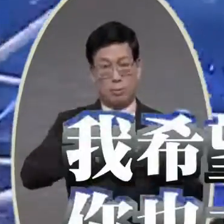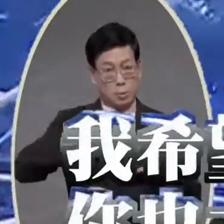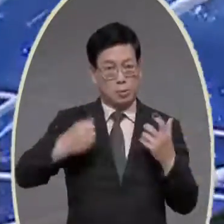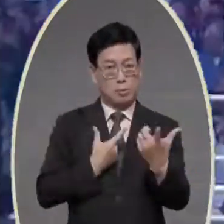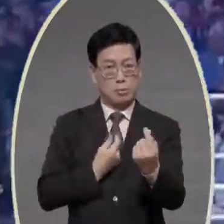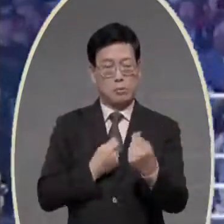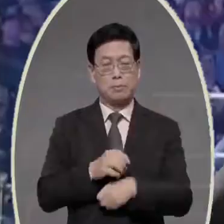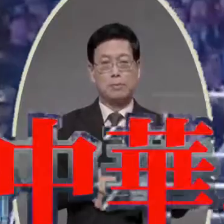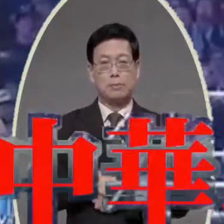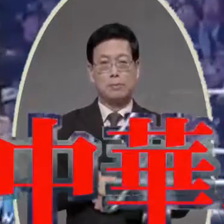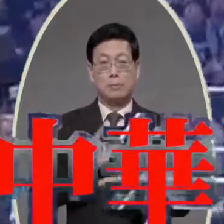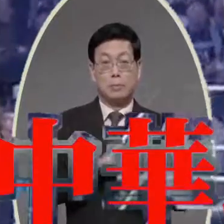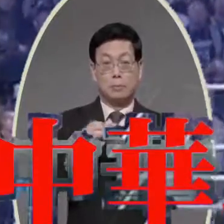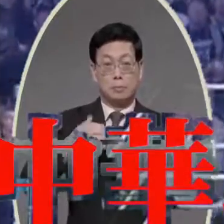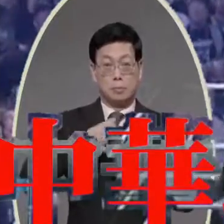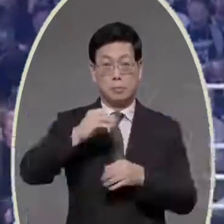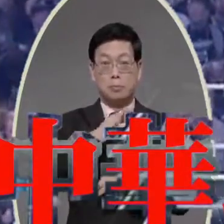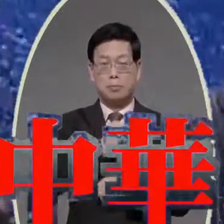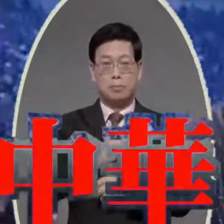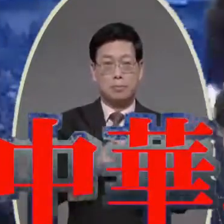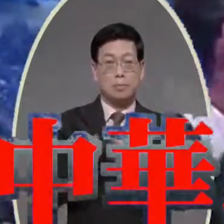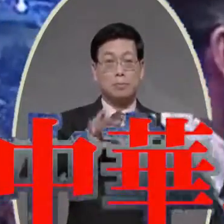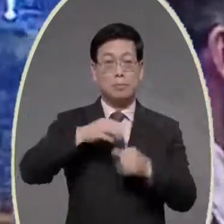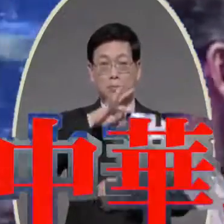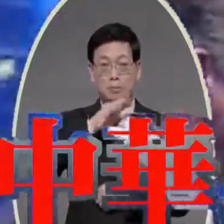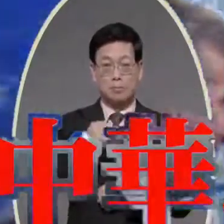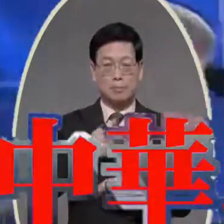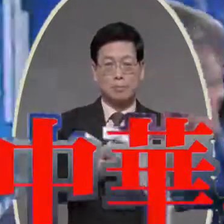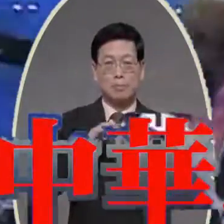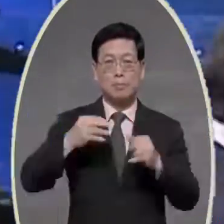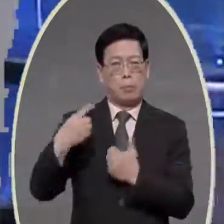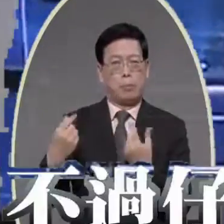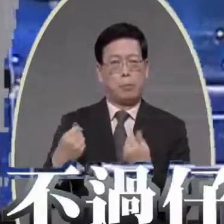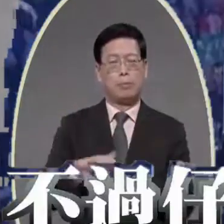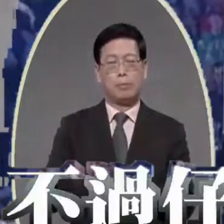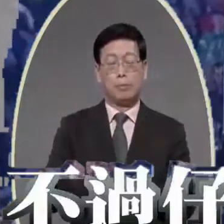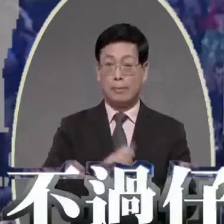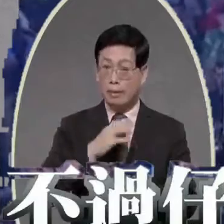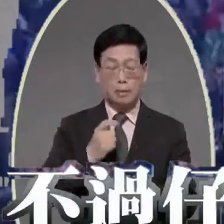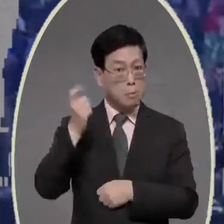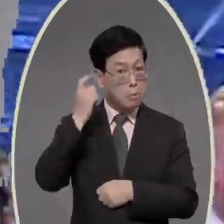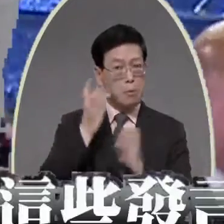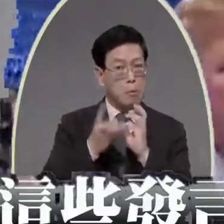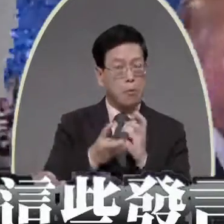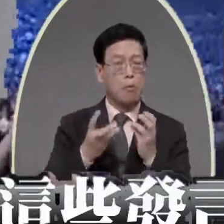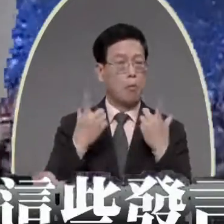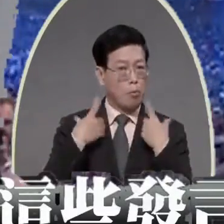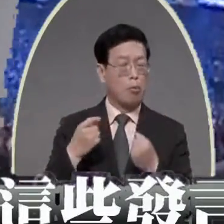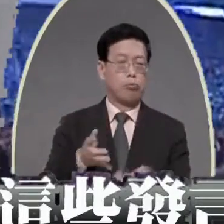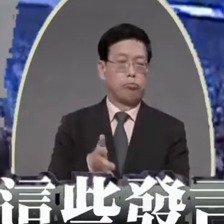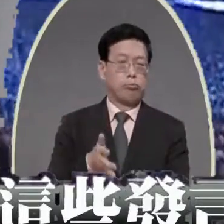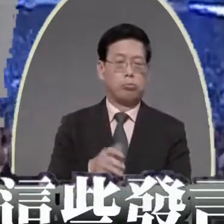大喊三声，中华民国万岁，中华民国万岁，中华民国万岁。 不过仔细的听一听，这些发